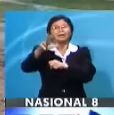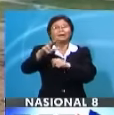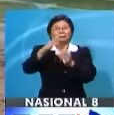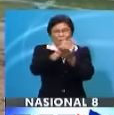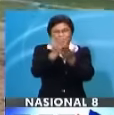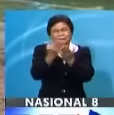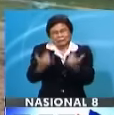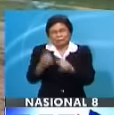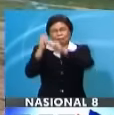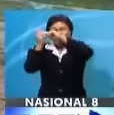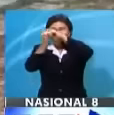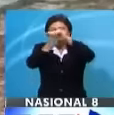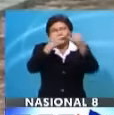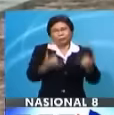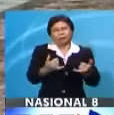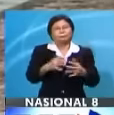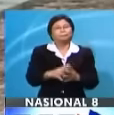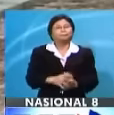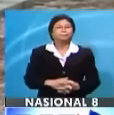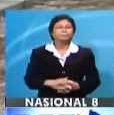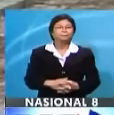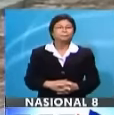fasa pembinaan.